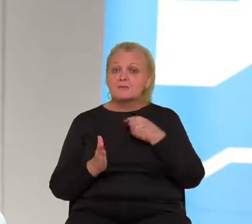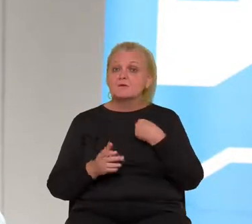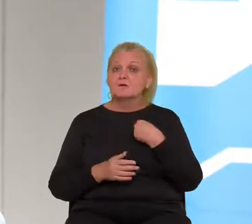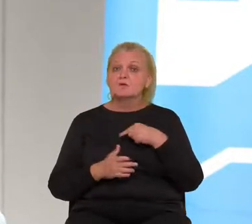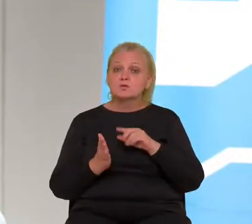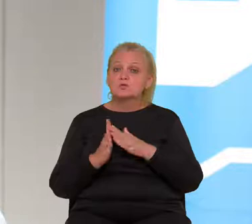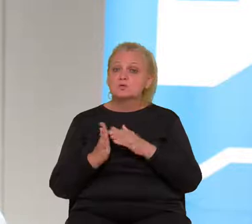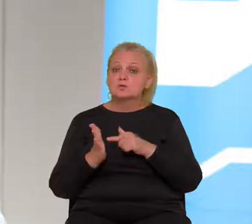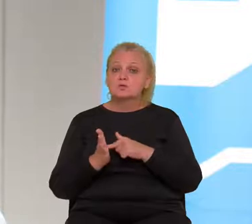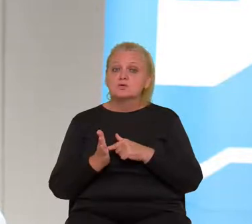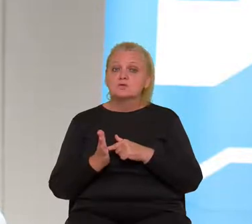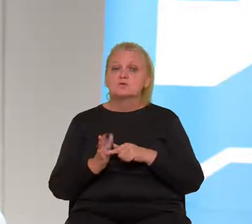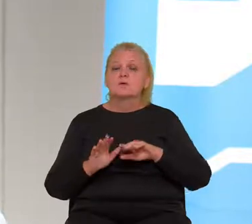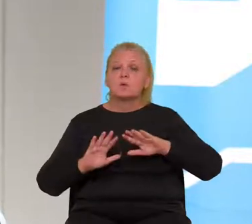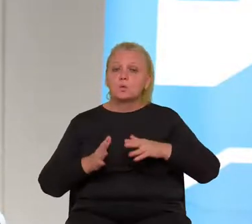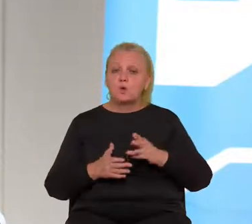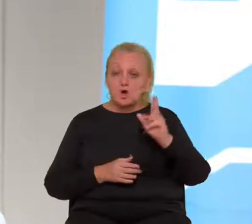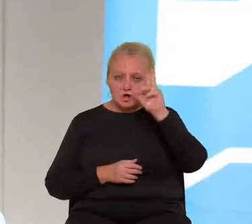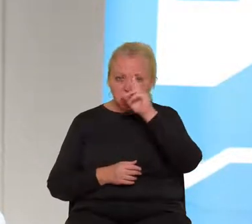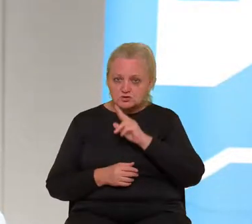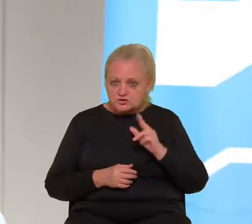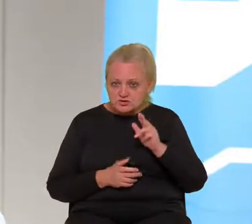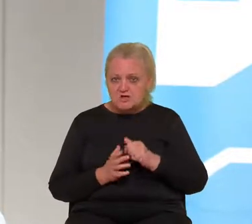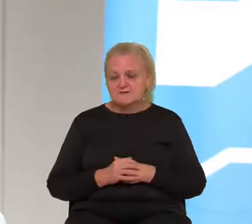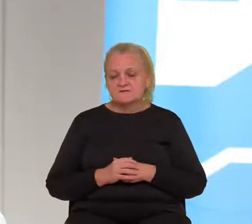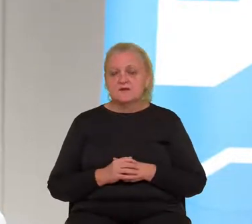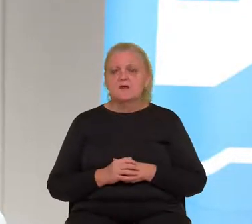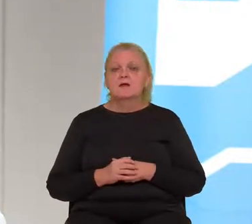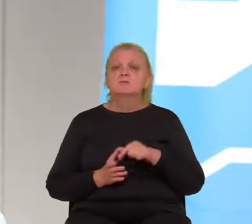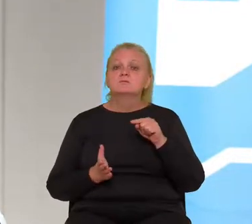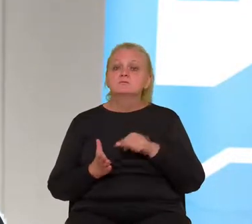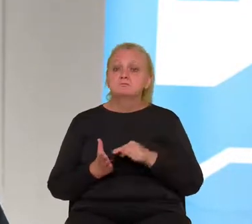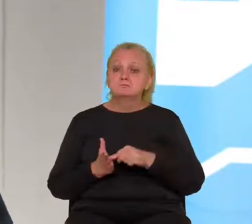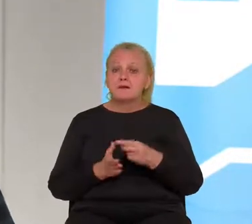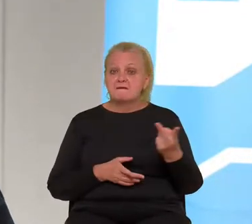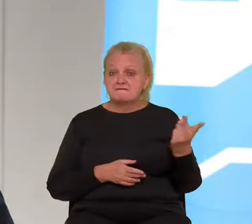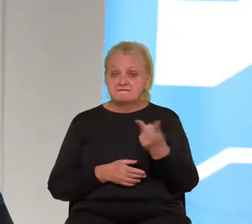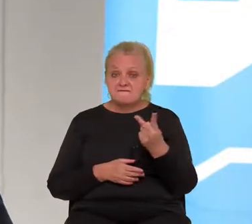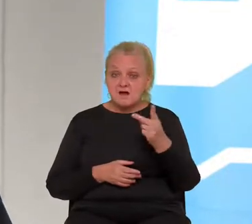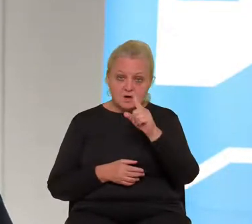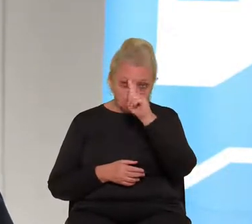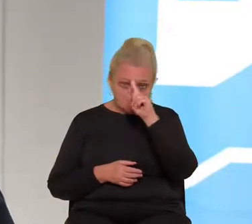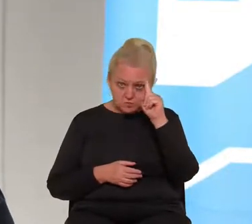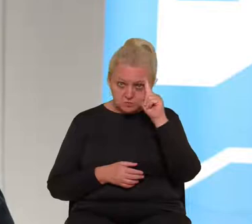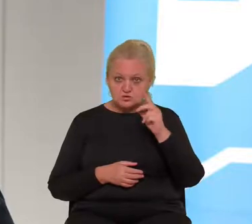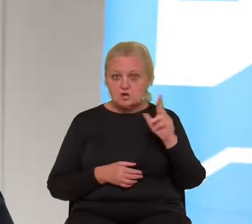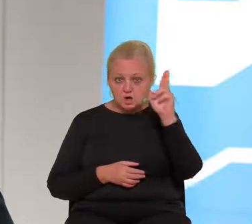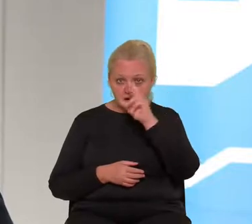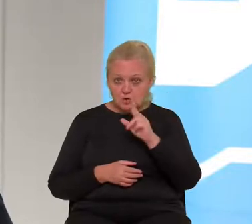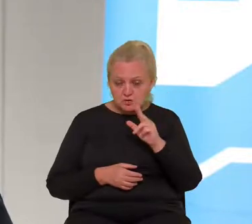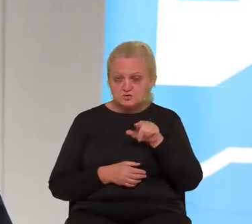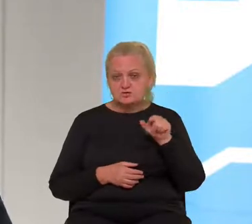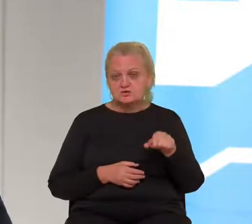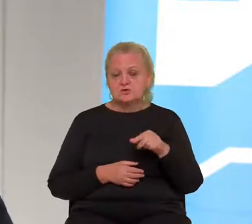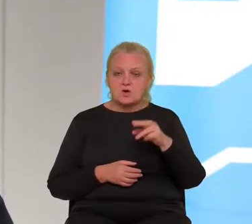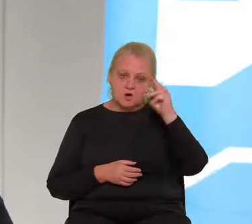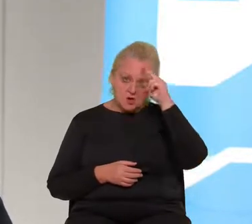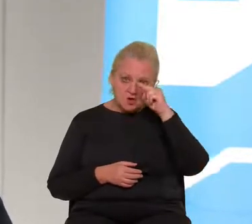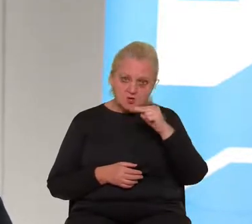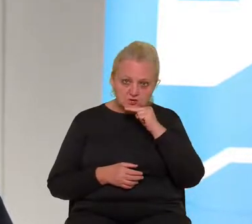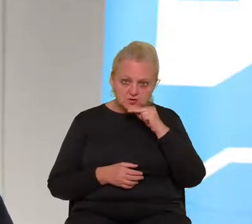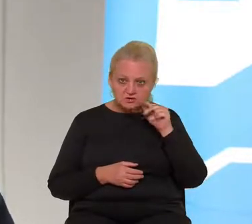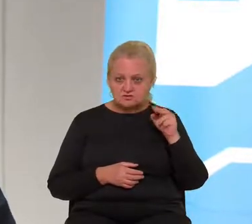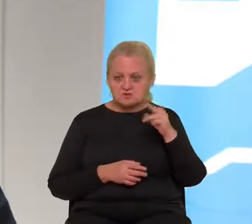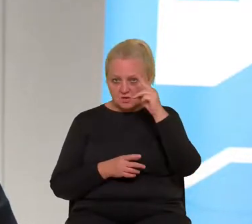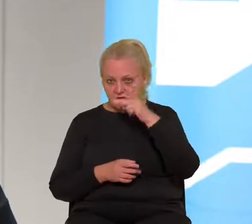o rodzicielstwie, o tym, jak dwójka ludzi, rodziców, ojców,